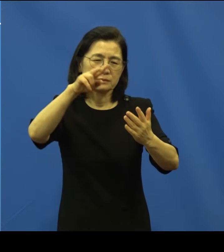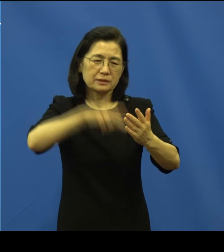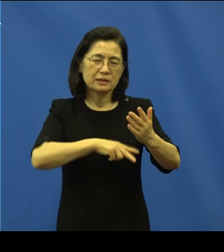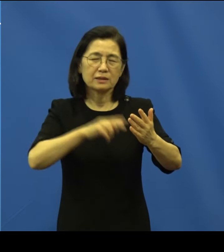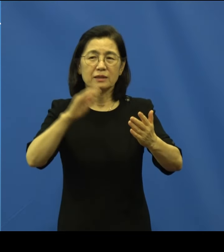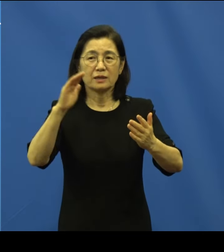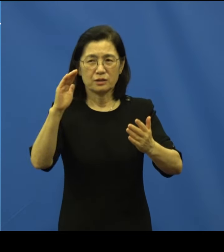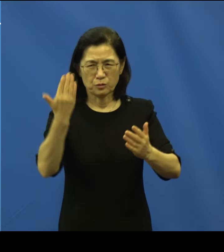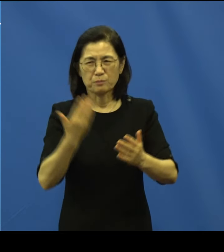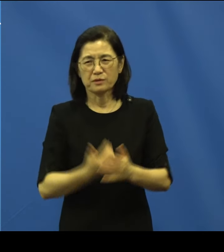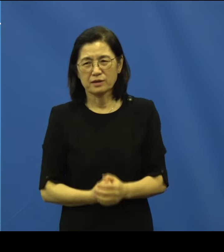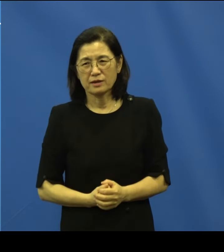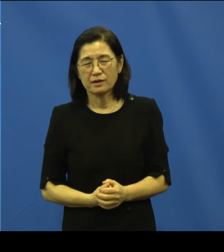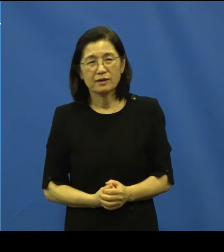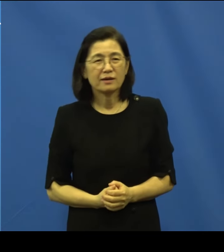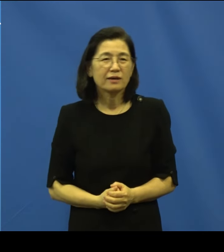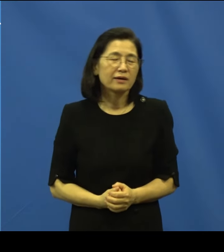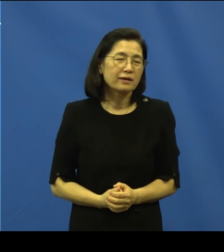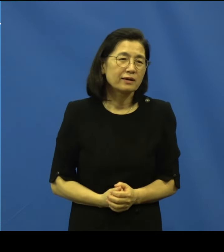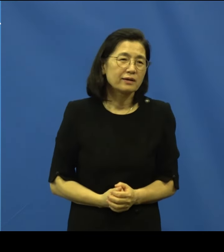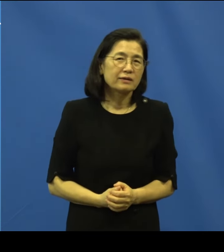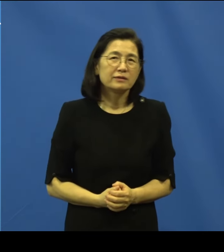성경을 들여다보셔야 돼요.